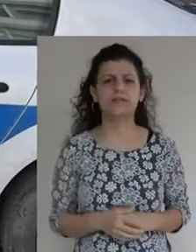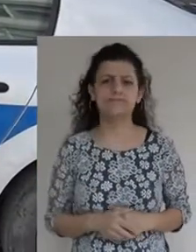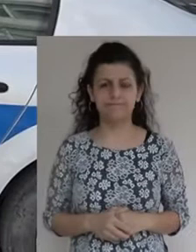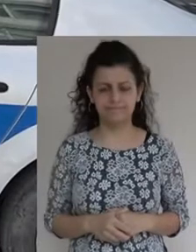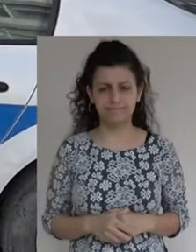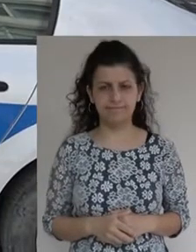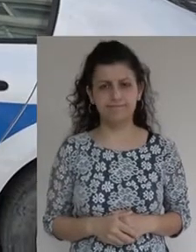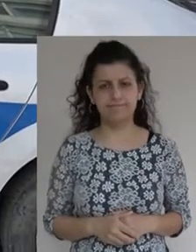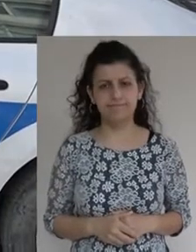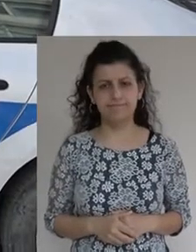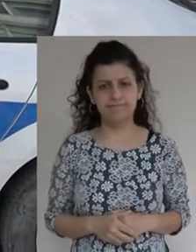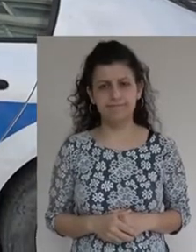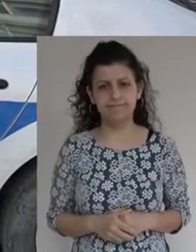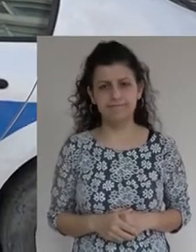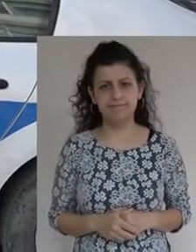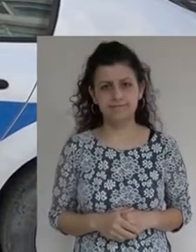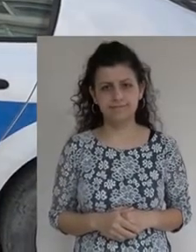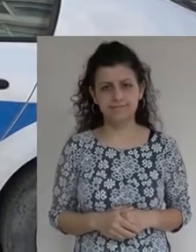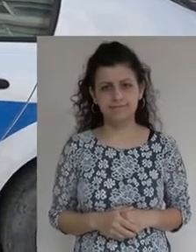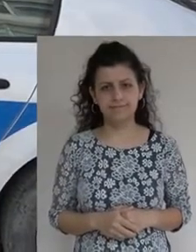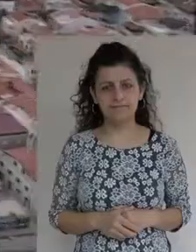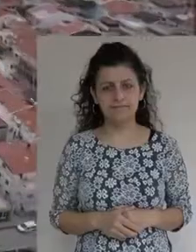koymanızı önemli rica ediyorum.